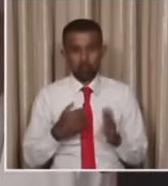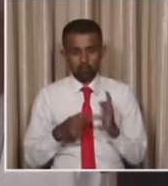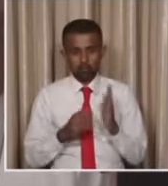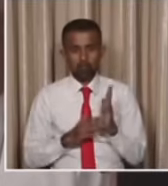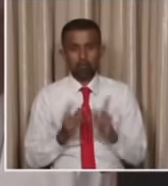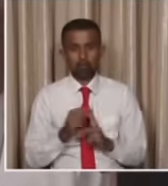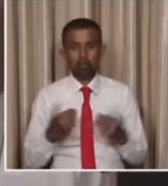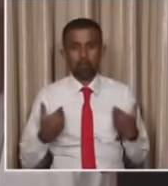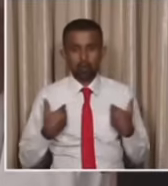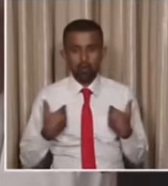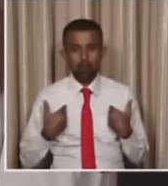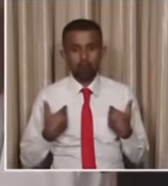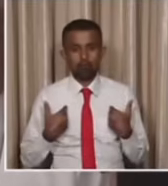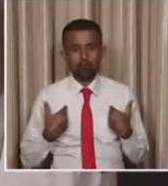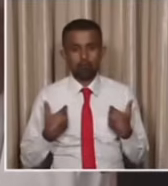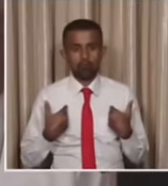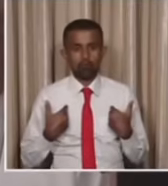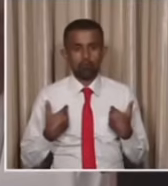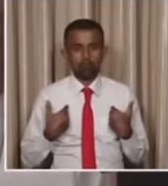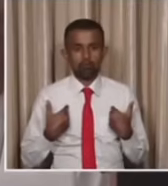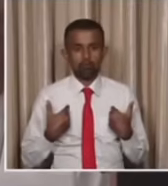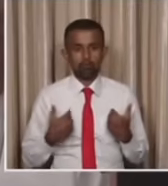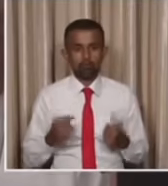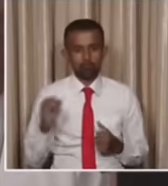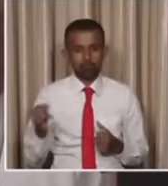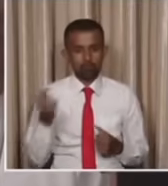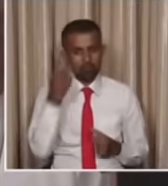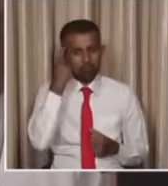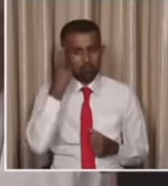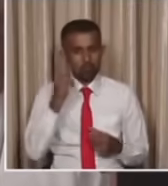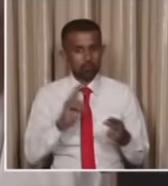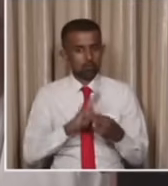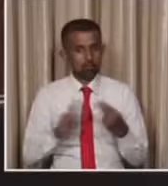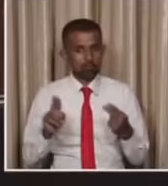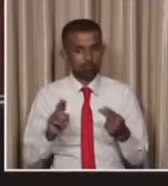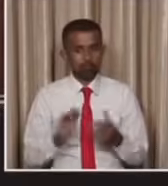කරුණාකර මේ අන්තවාදයේ ඉන්නපා කියලා මං කියන්නේ.